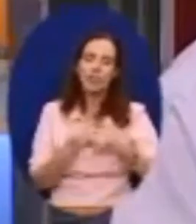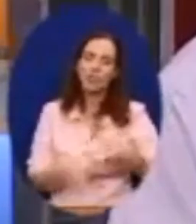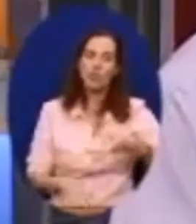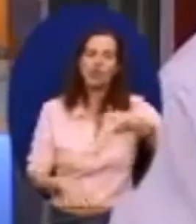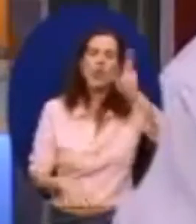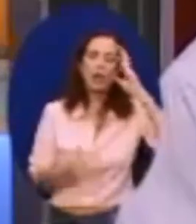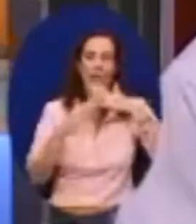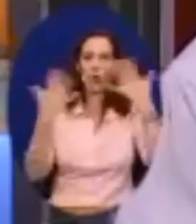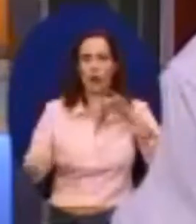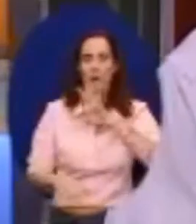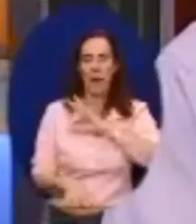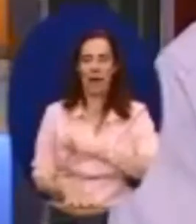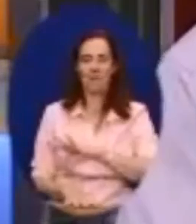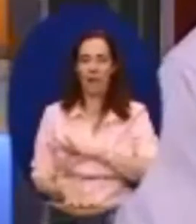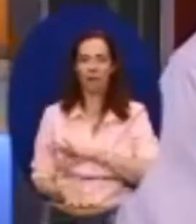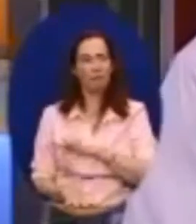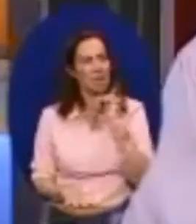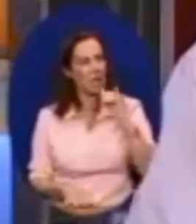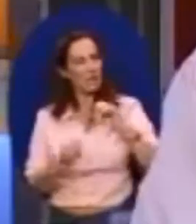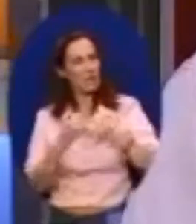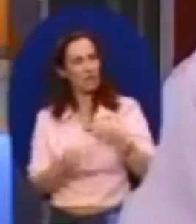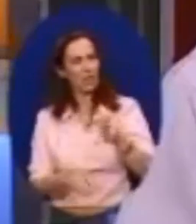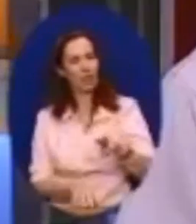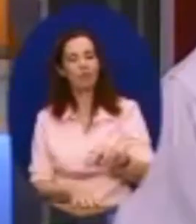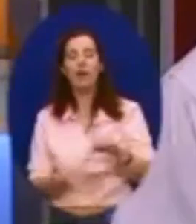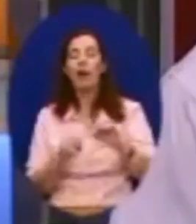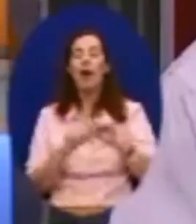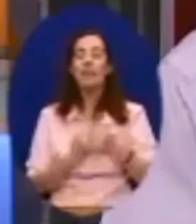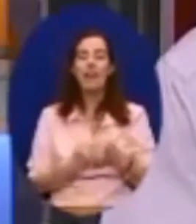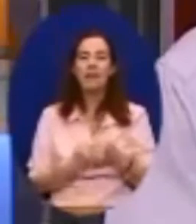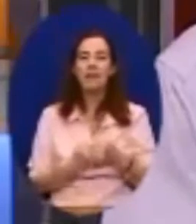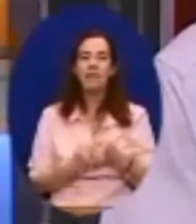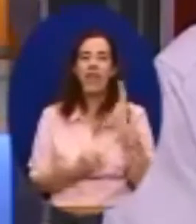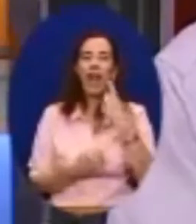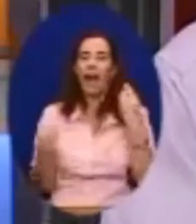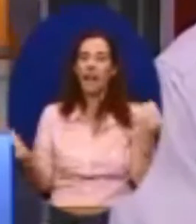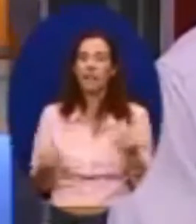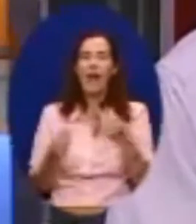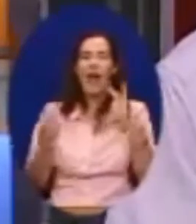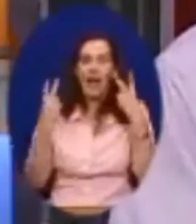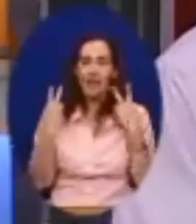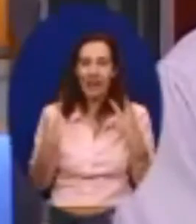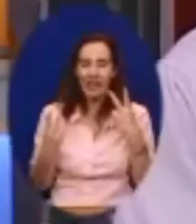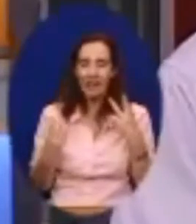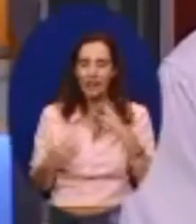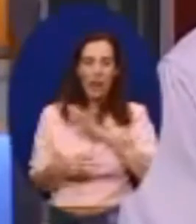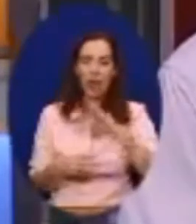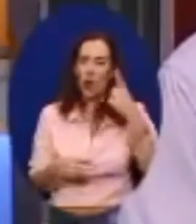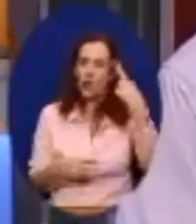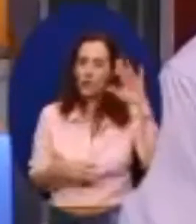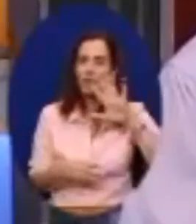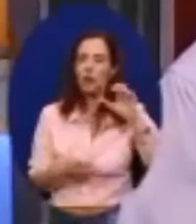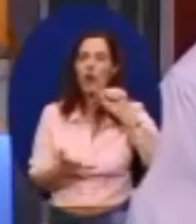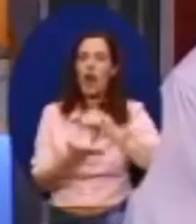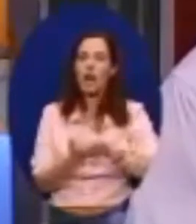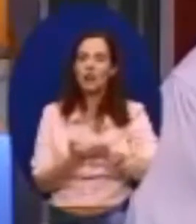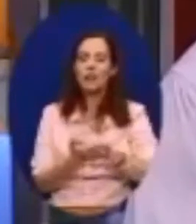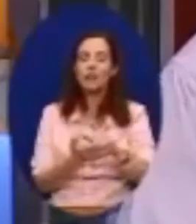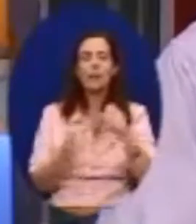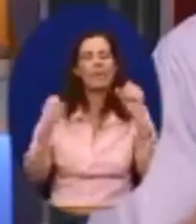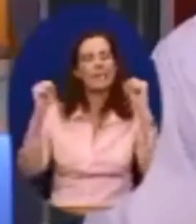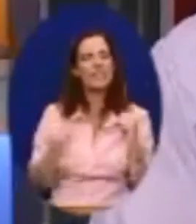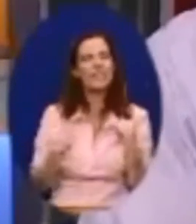עליה בצורה הרבה יותר משמעותית. איזה נזק? הנזק הגדול הוא שאחד הדברים הקריטיים ביותר לכל יזם וכל השקעה זה